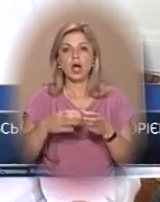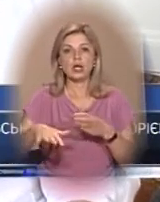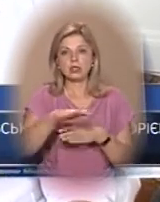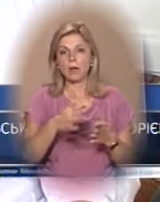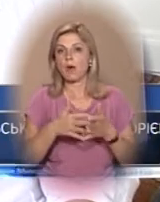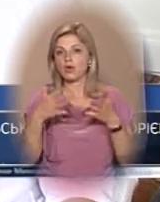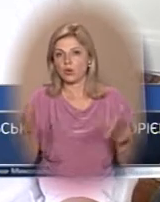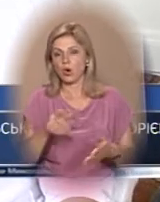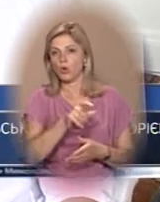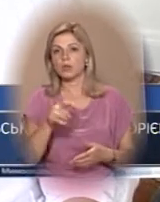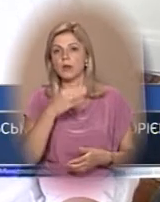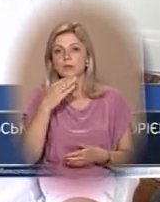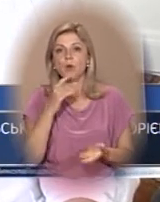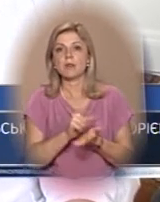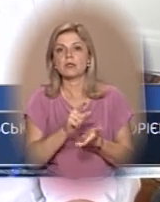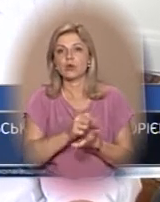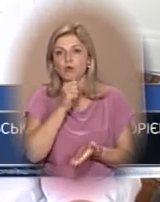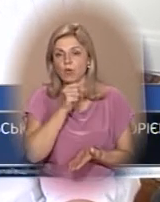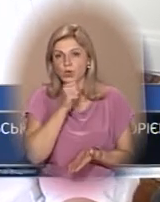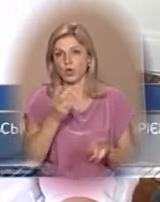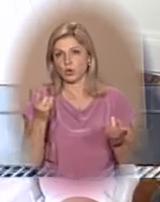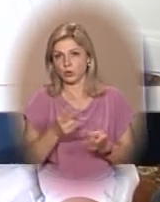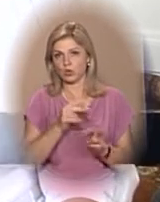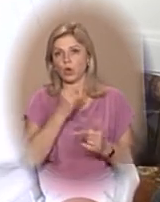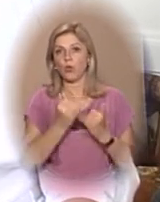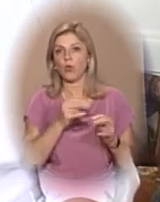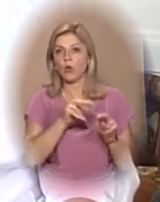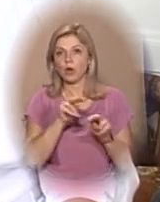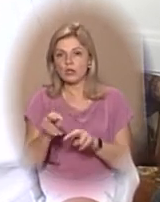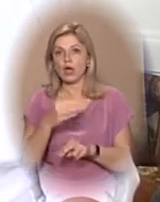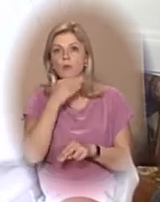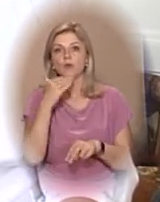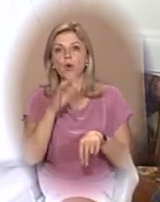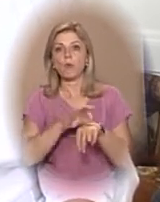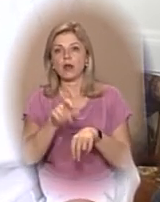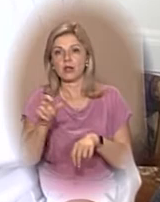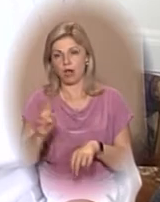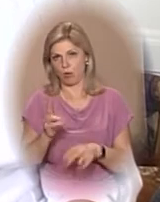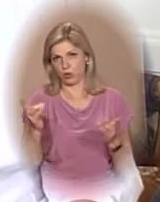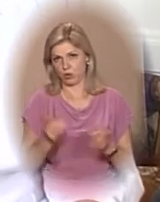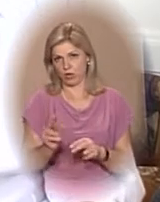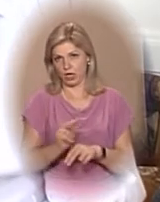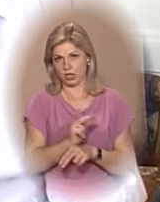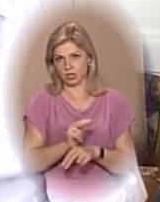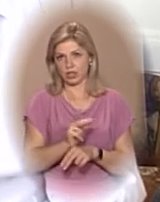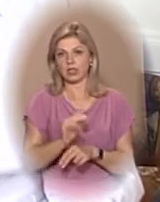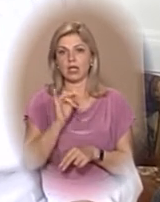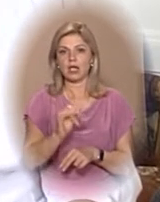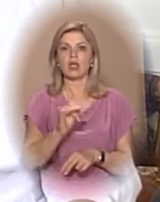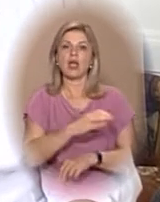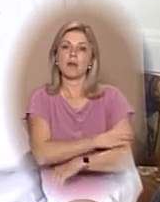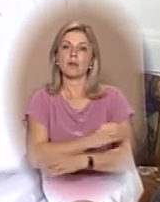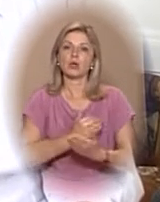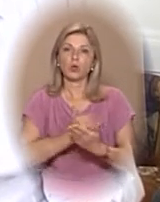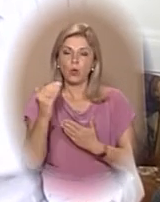возраста нуждаются в уходе. Много больных, которые нуждаются в лечении. И гипертоники,